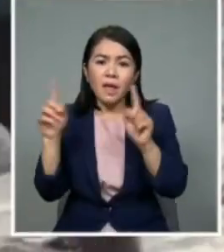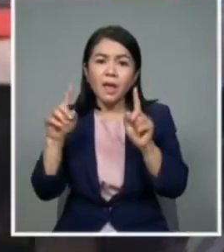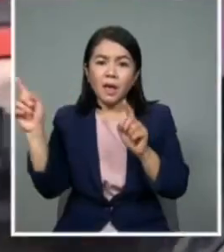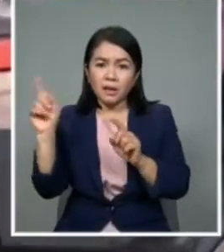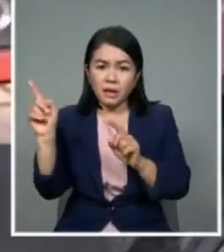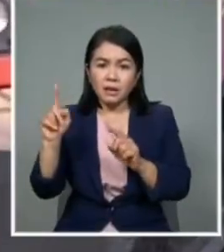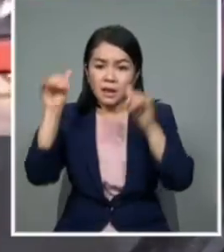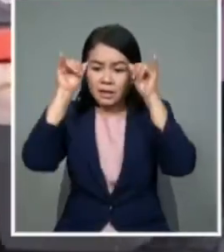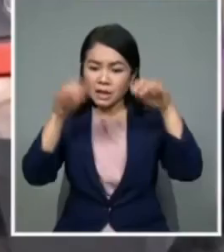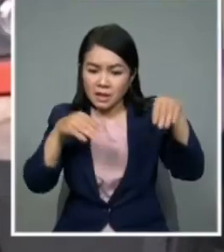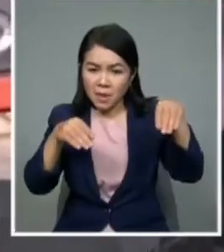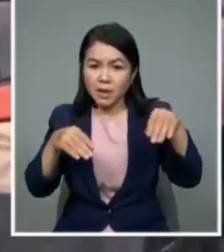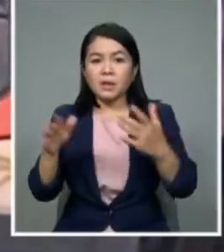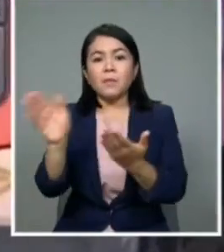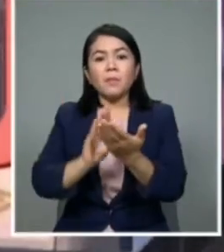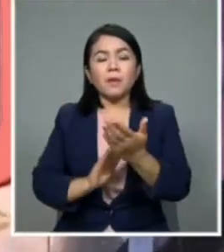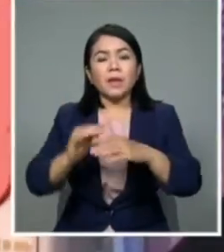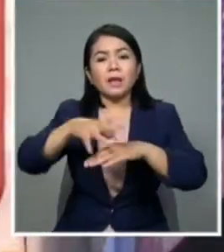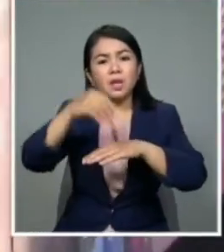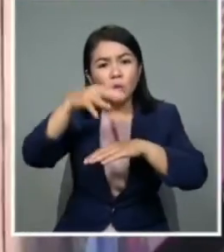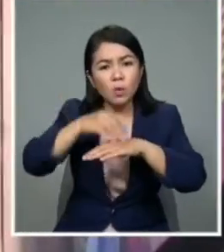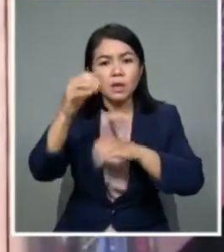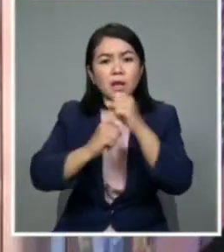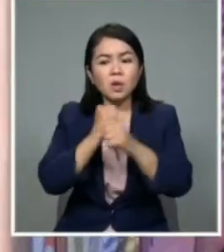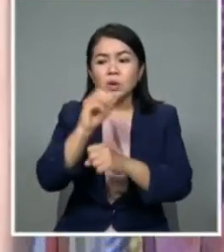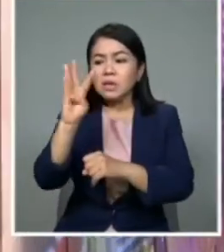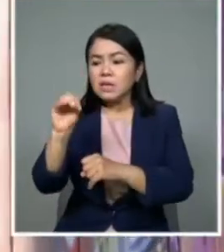ทางกลับมาจากสเปนแล้วก็สวิตเซอร์แลนด์ทั้งคู่นั้นมีอายุ